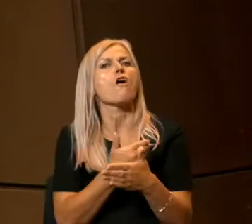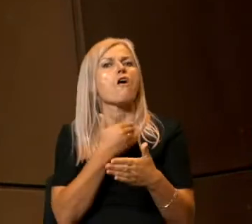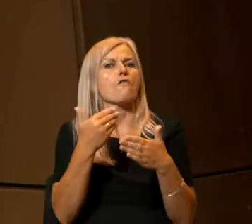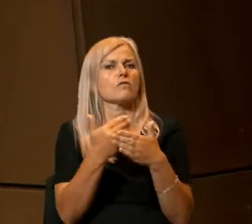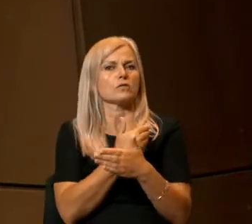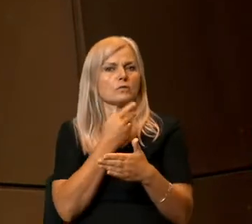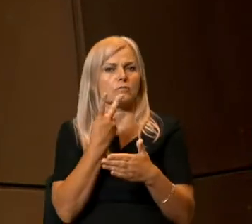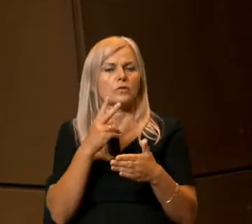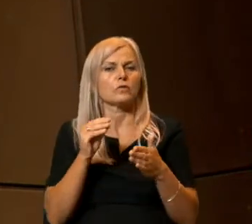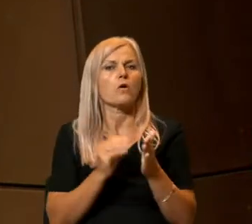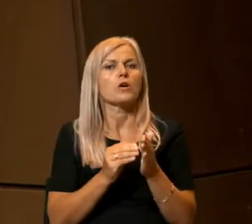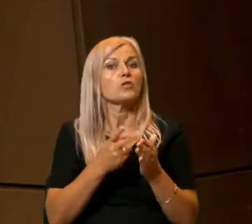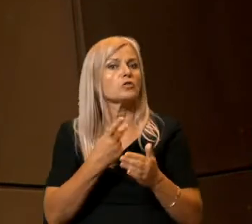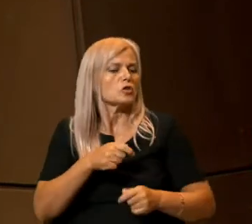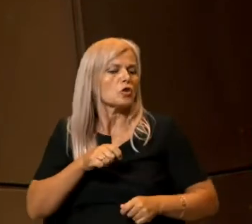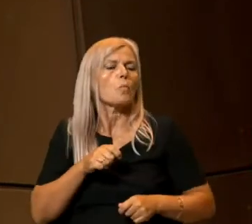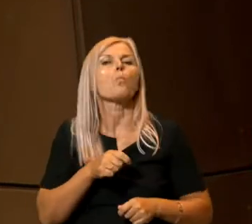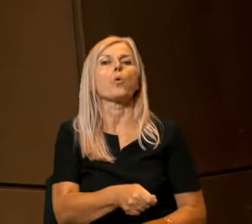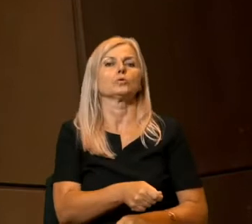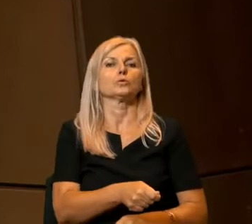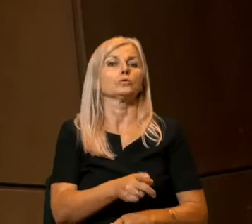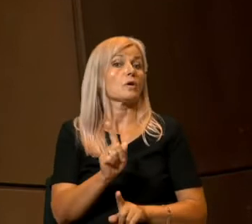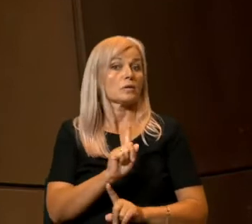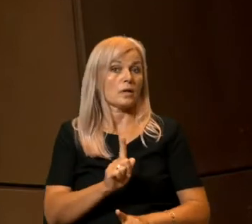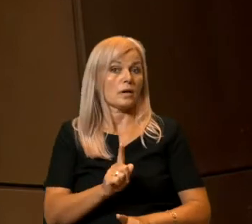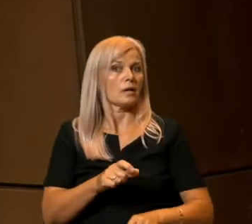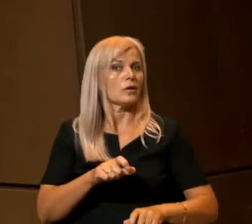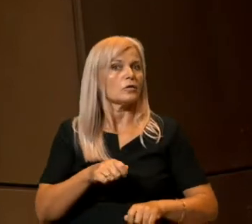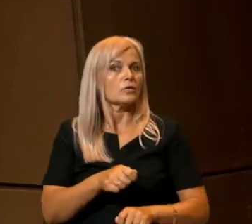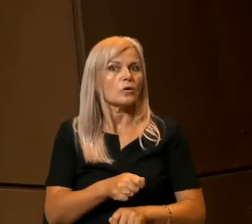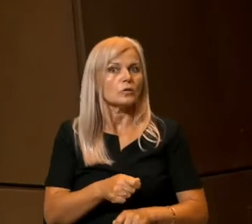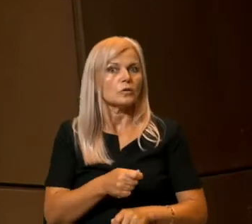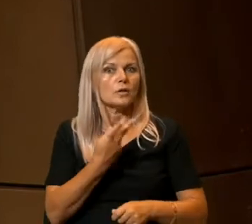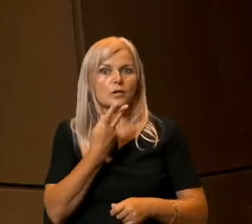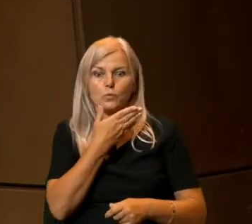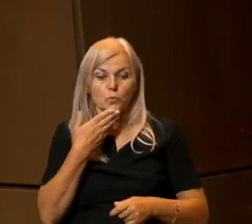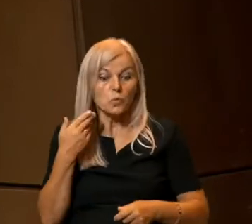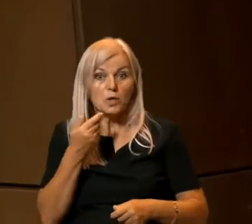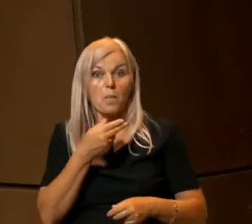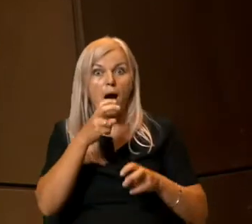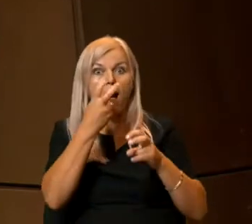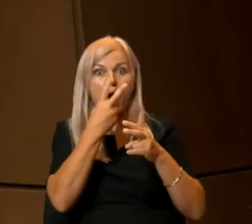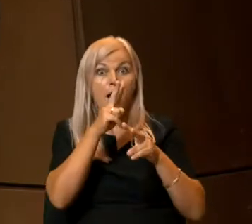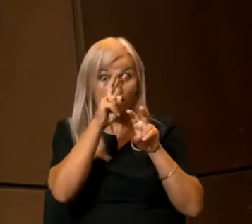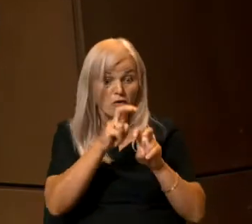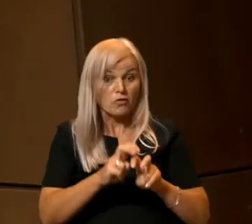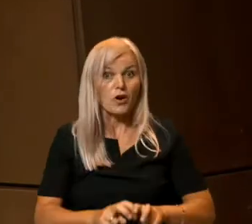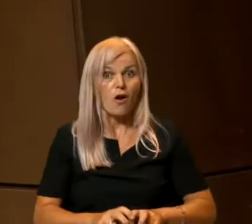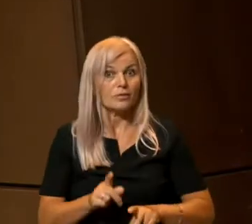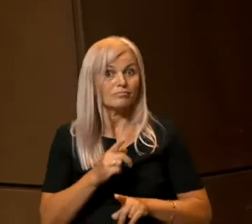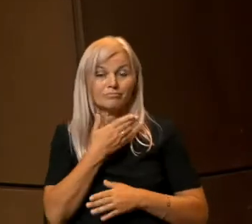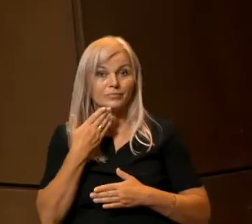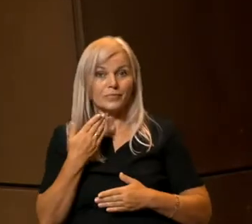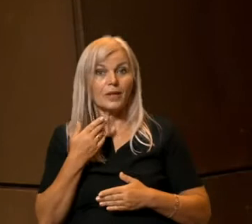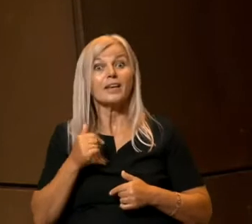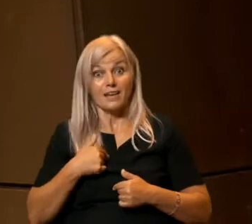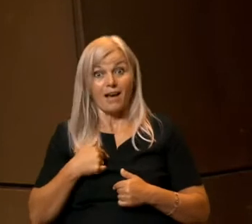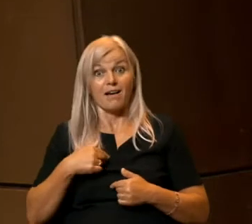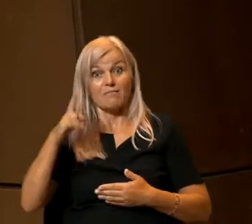to innowacja wymuszona. Jest to coś, co wymyka się kontroli. I to moje ostatnie spostrzeżenie. Wierzę,